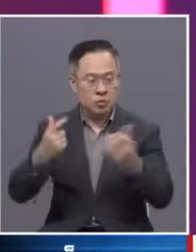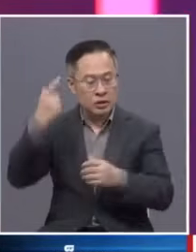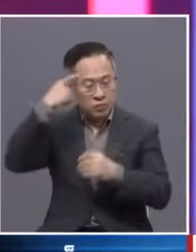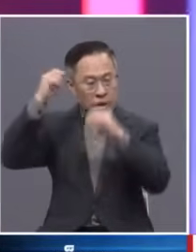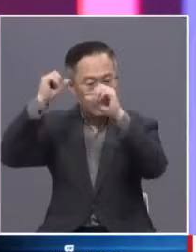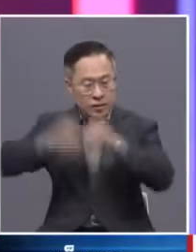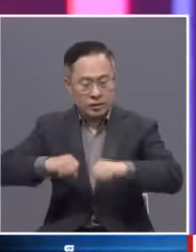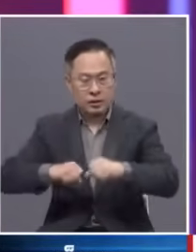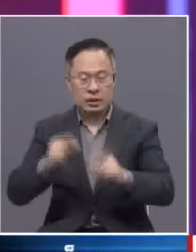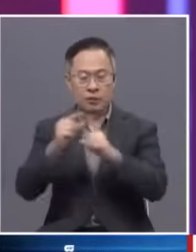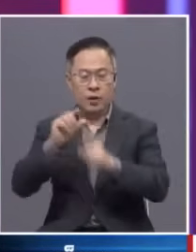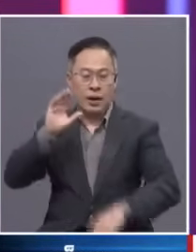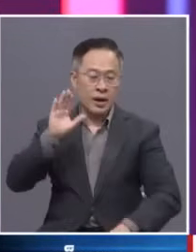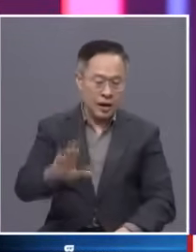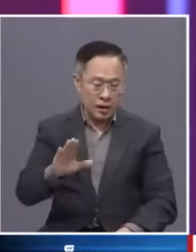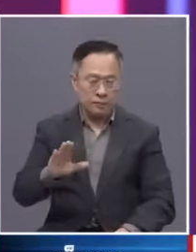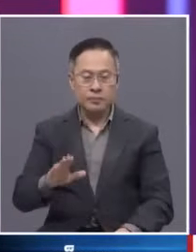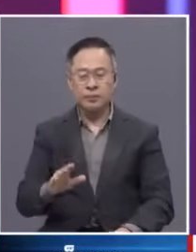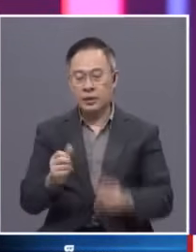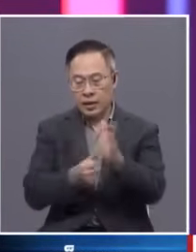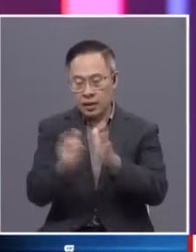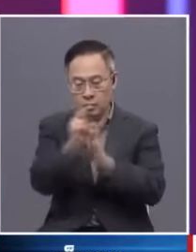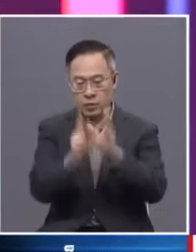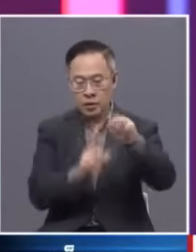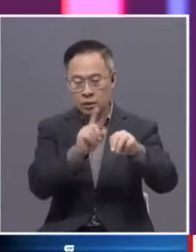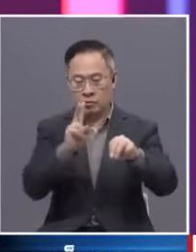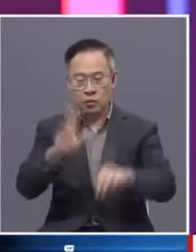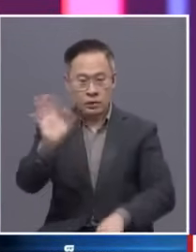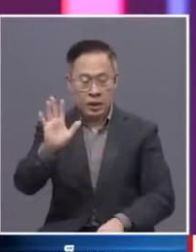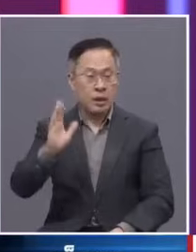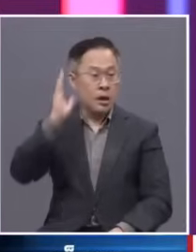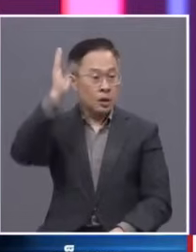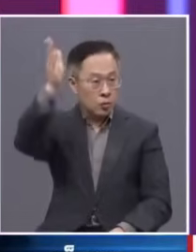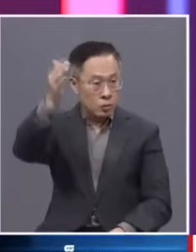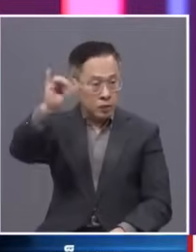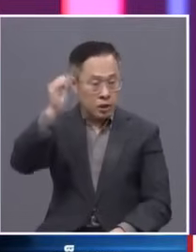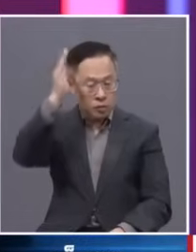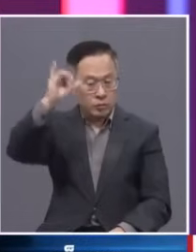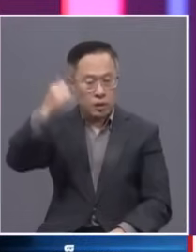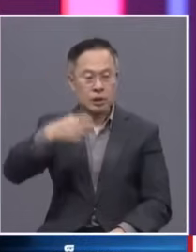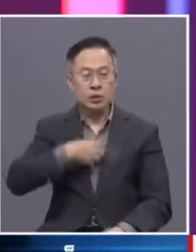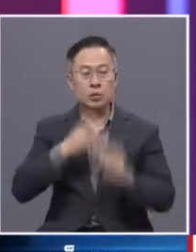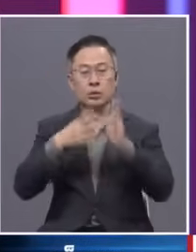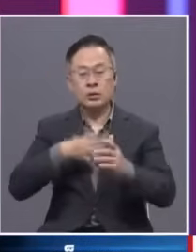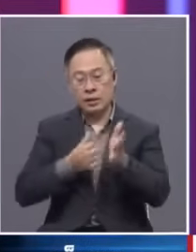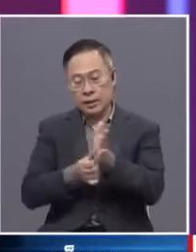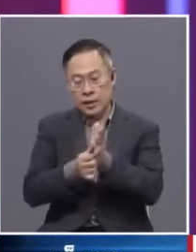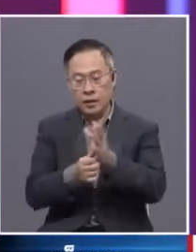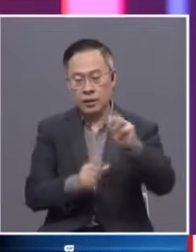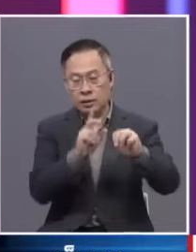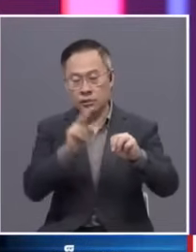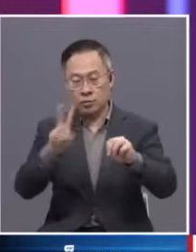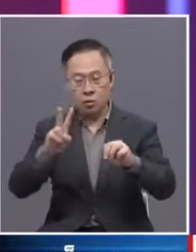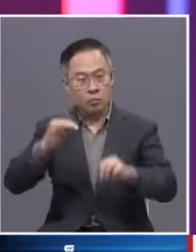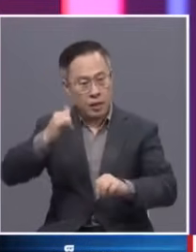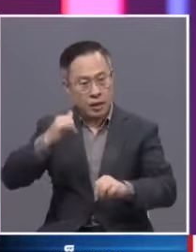ยไปถึงขนาดห้ามแตะต้องมาตรา112เลยใครจะไปรู้ในอนาคตจะมีคนอยากจะแก้ซึ่งอาจจะไม่ใช่พวกของพรรคก้าวไก